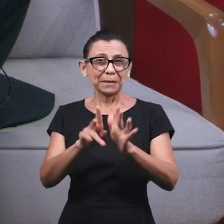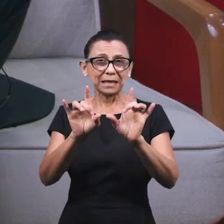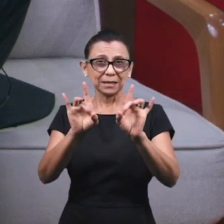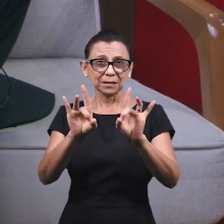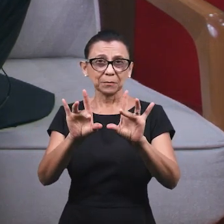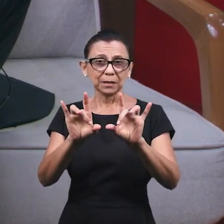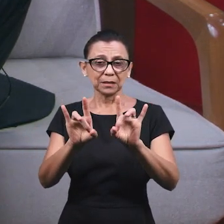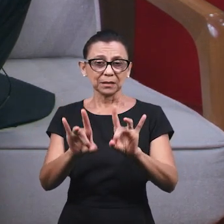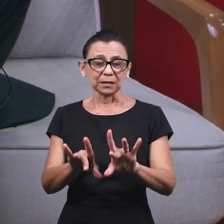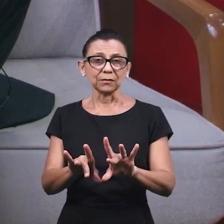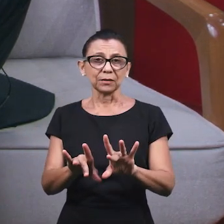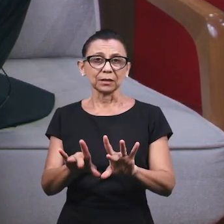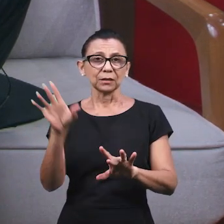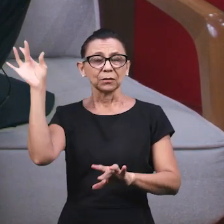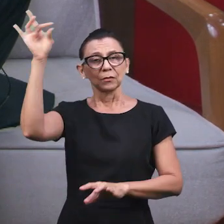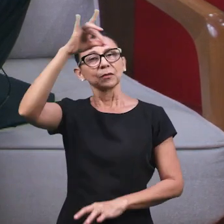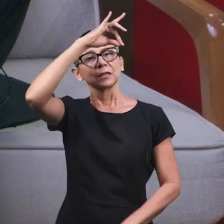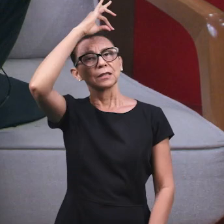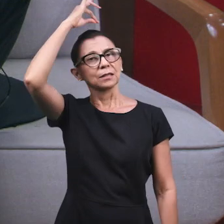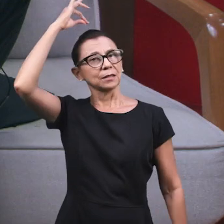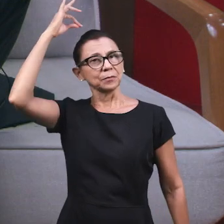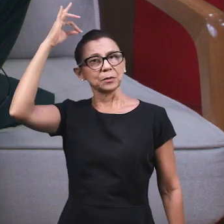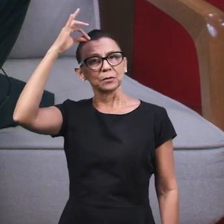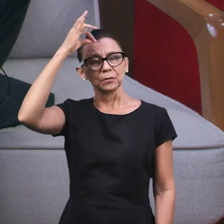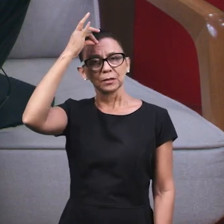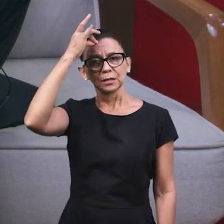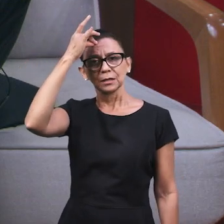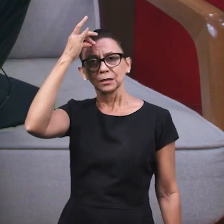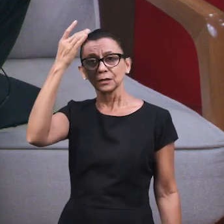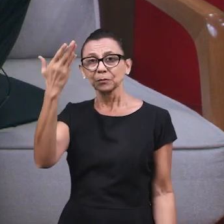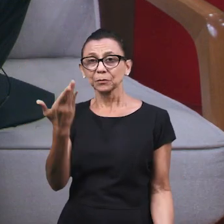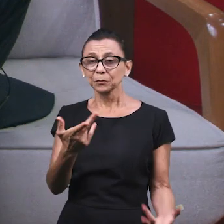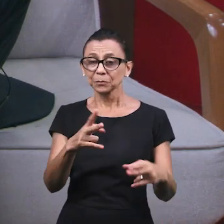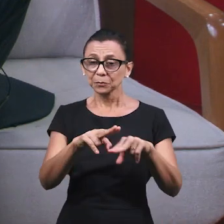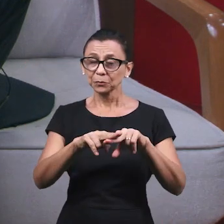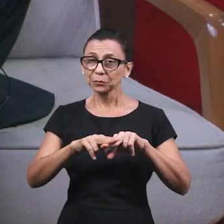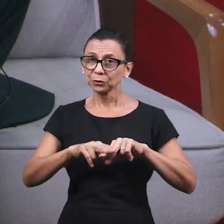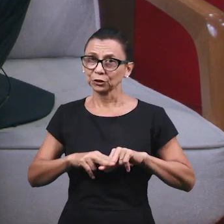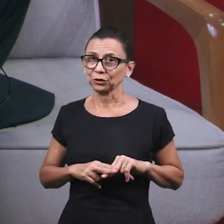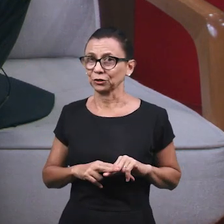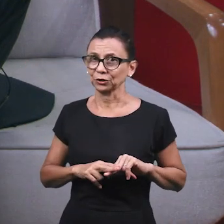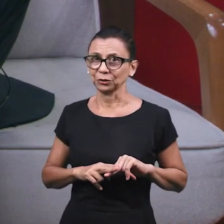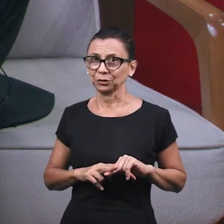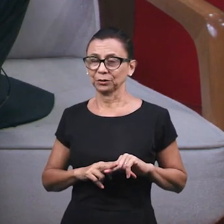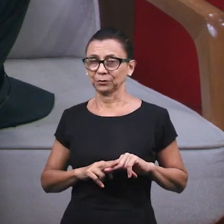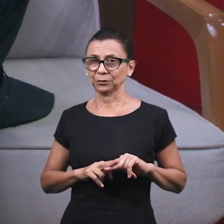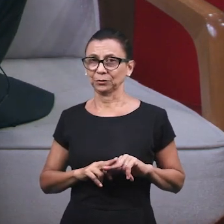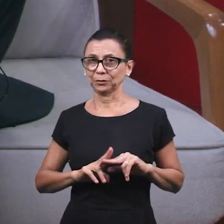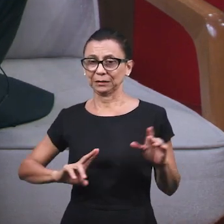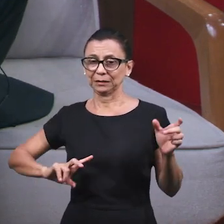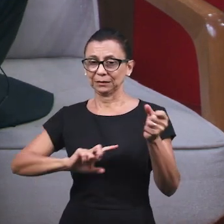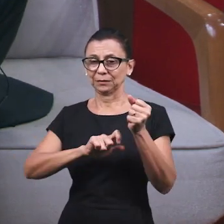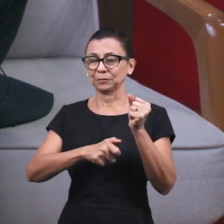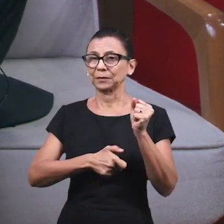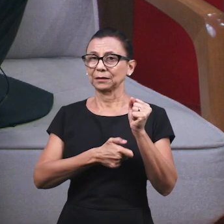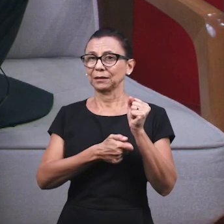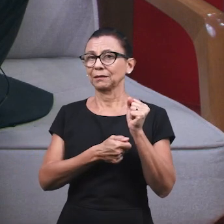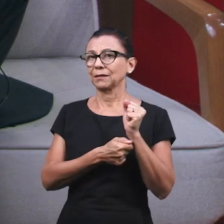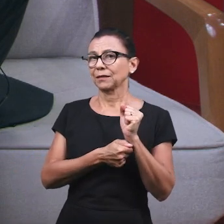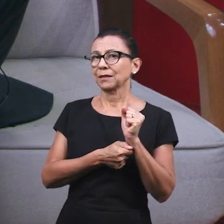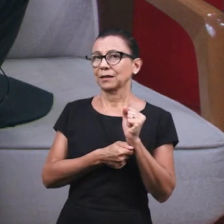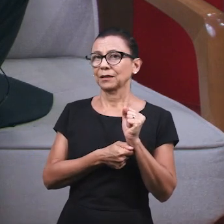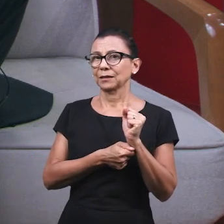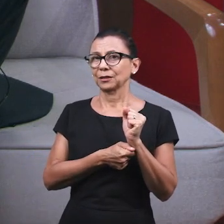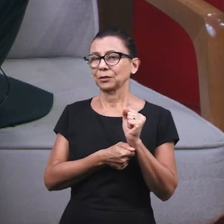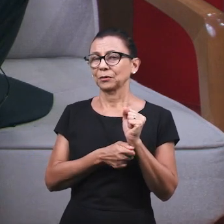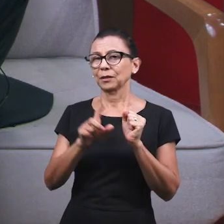exclusive du Saint-Esprit. Pour cette raison, la manifestation de ce